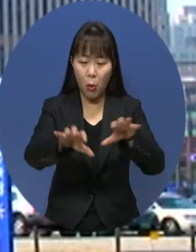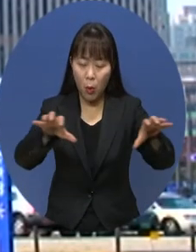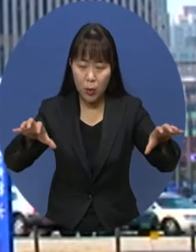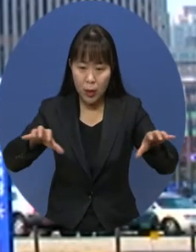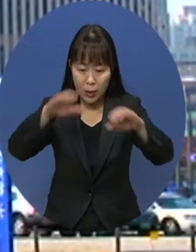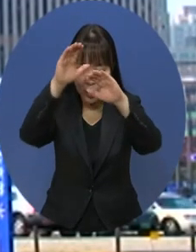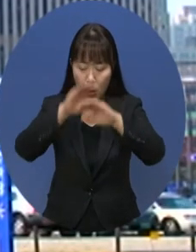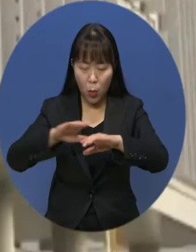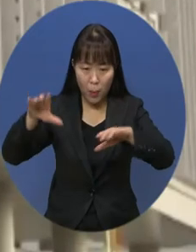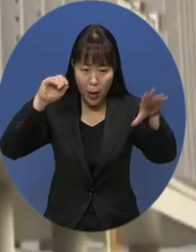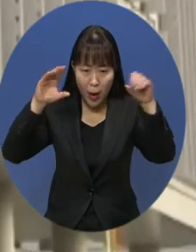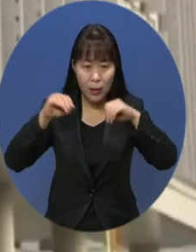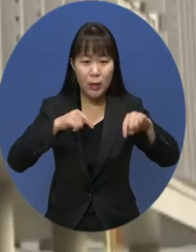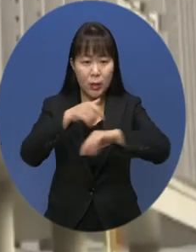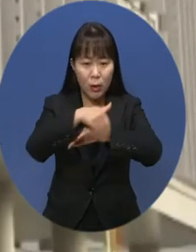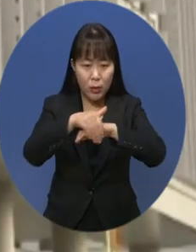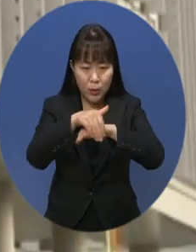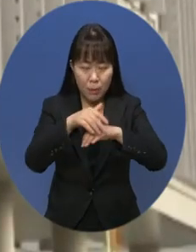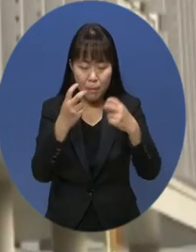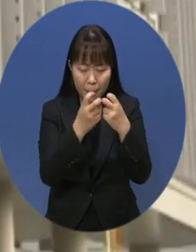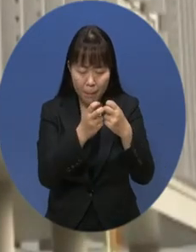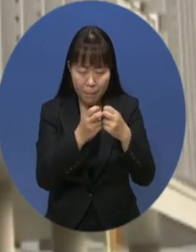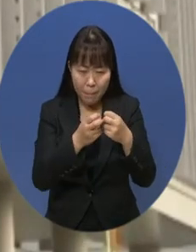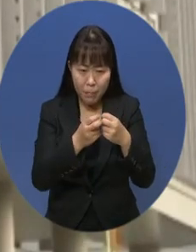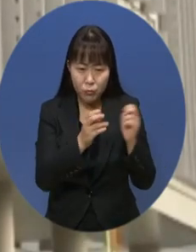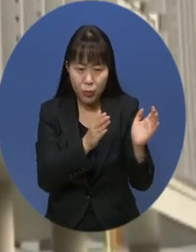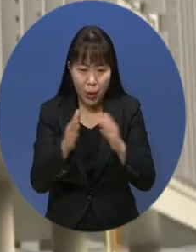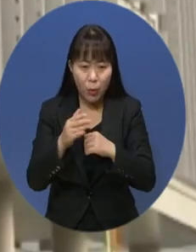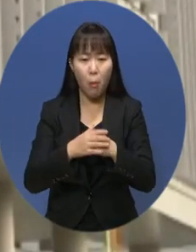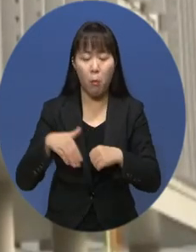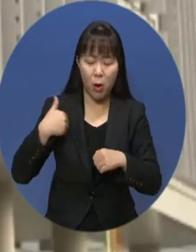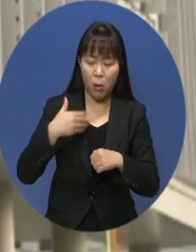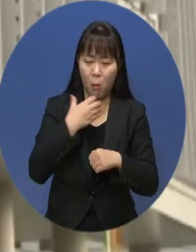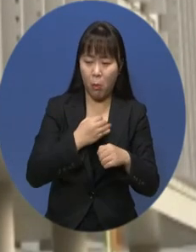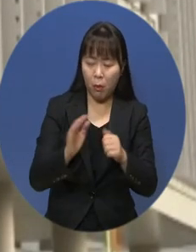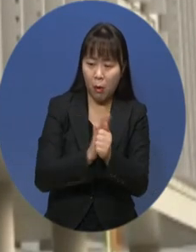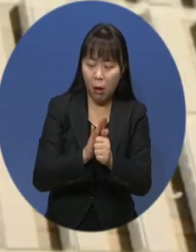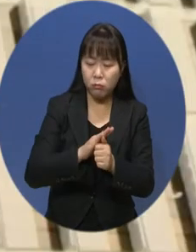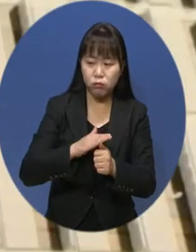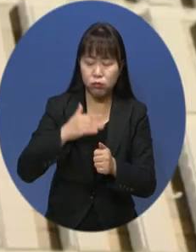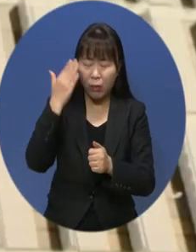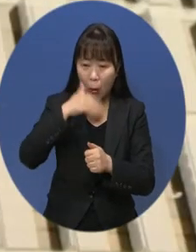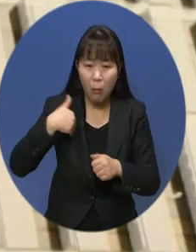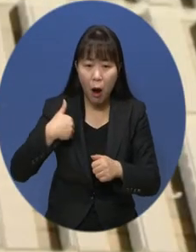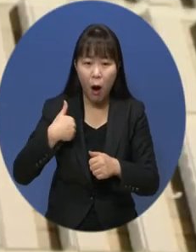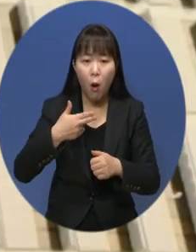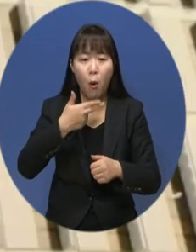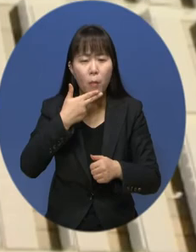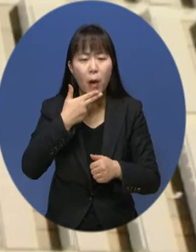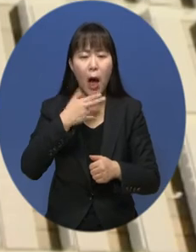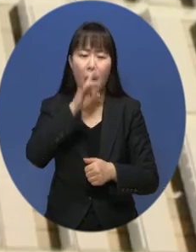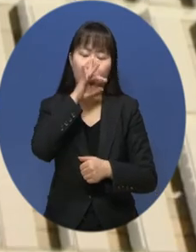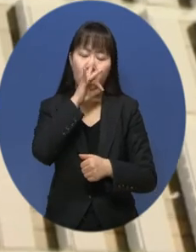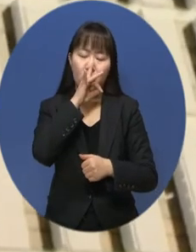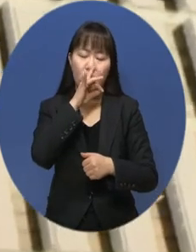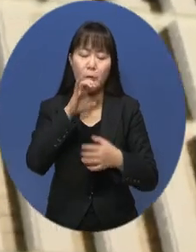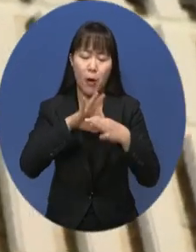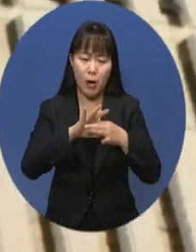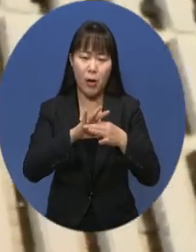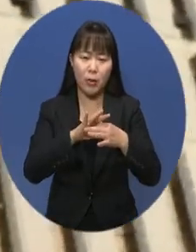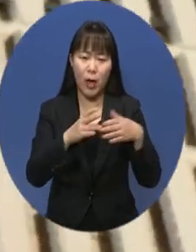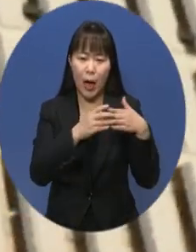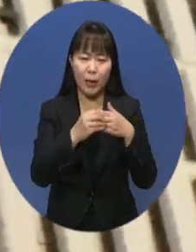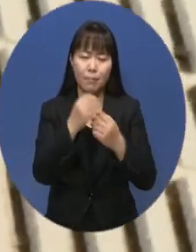경청의 정책으로 반영해 나가고 몰라서 복지 서비스를 이용하지 못하는 경우가 발생하지 않도록 안 내야겠다 고